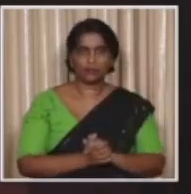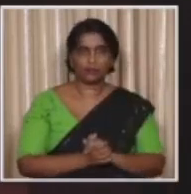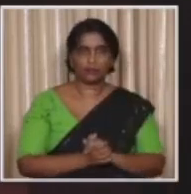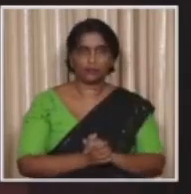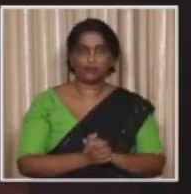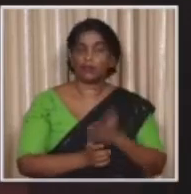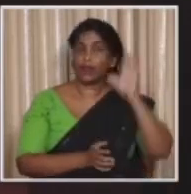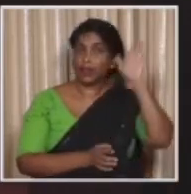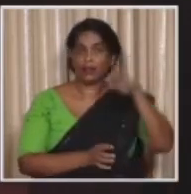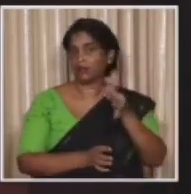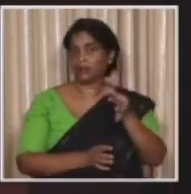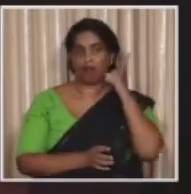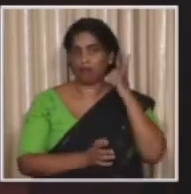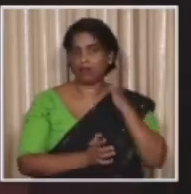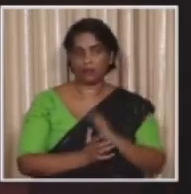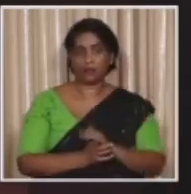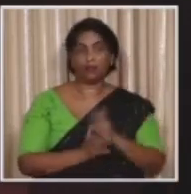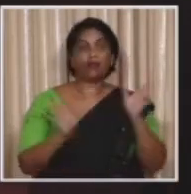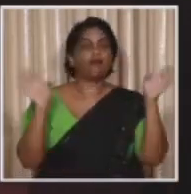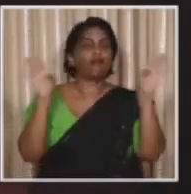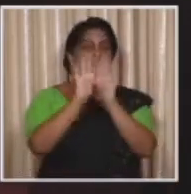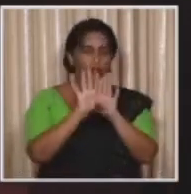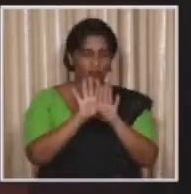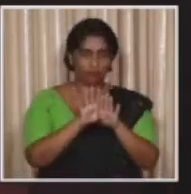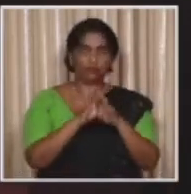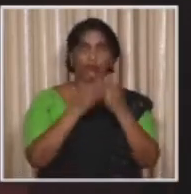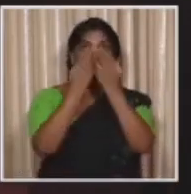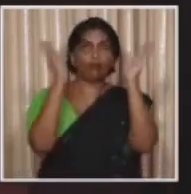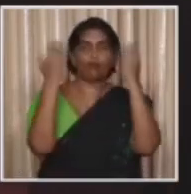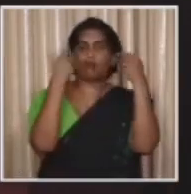ඒක තහනම්. ගැලරිය වහලලු.